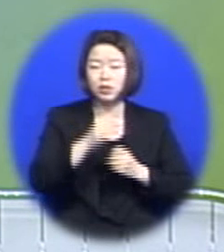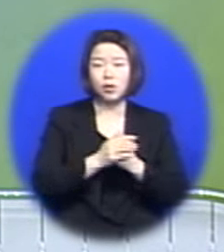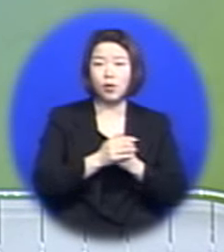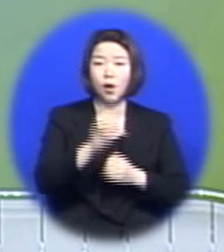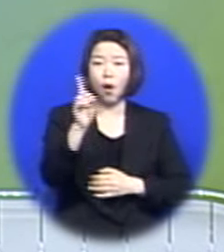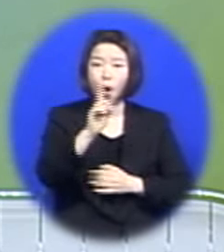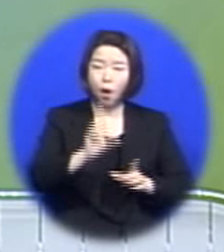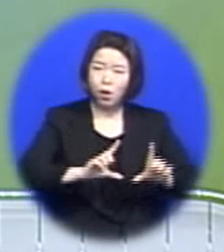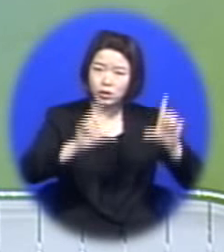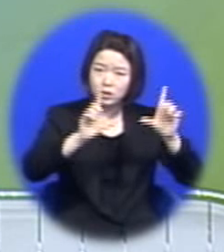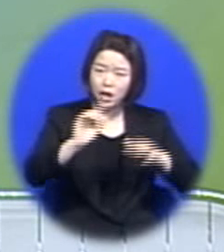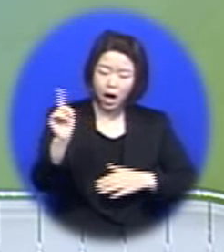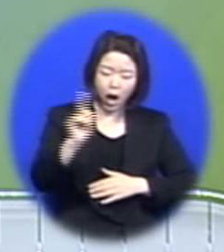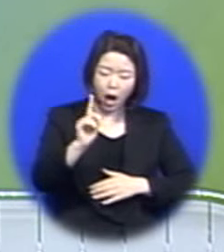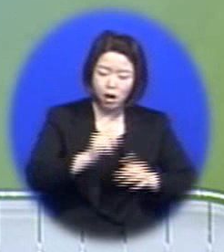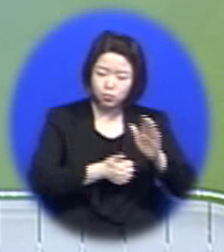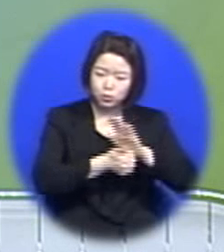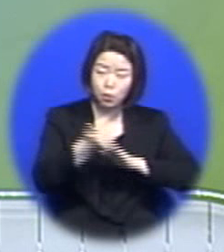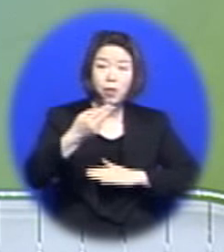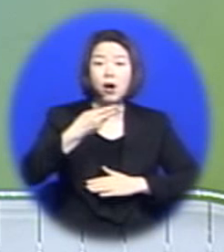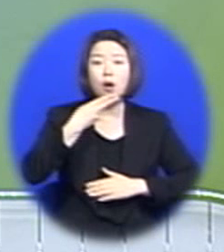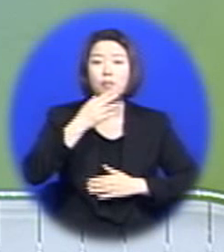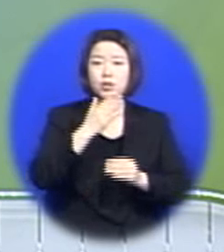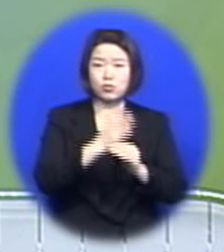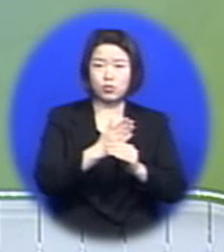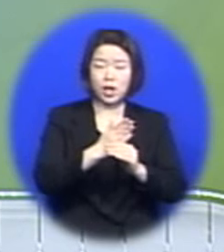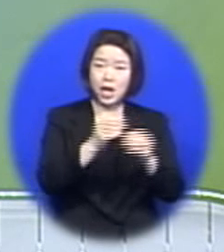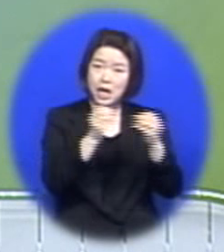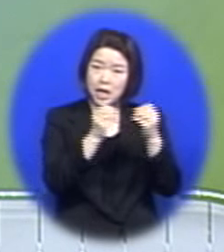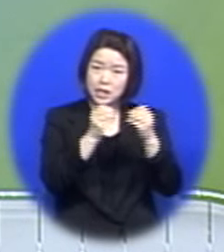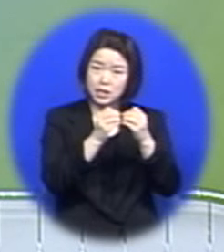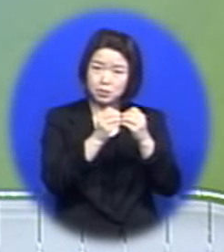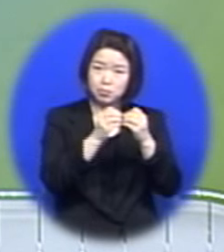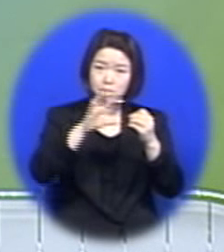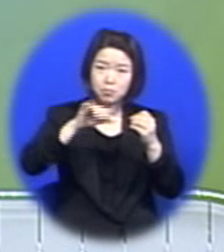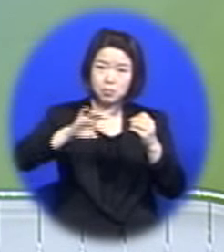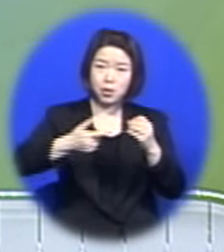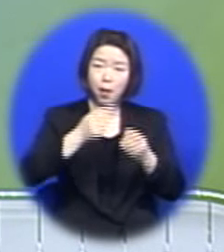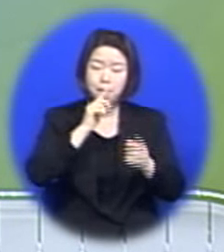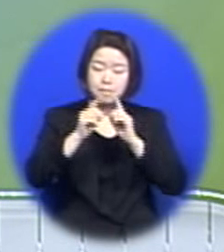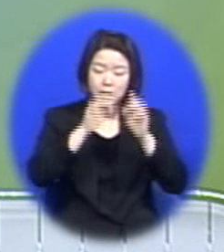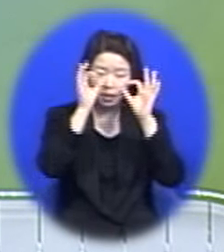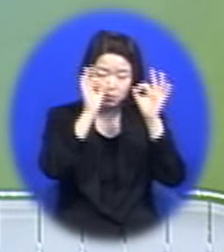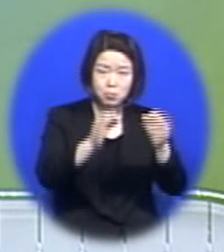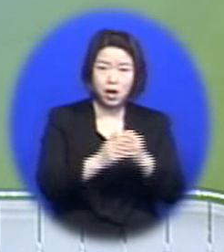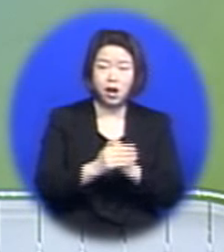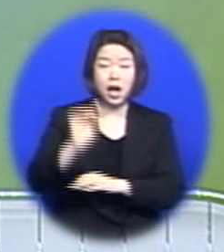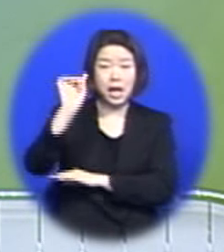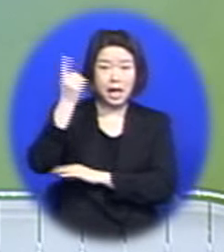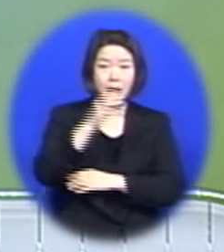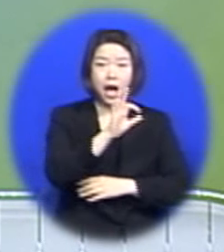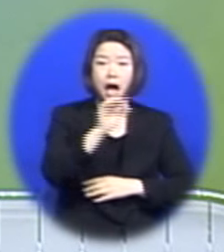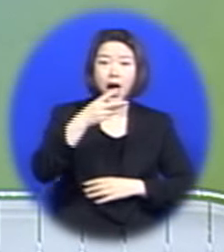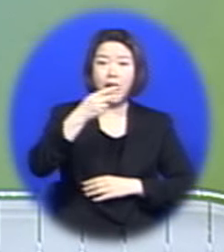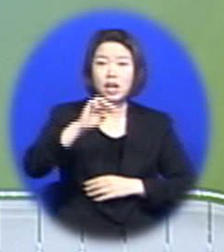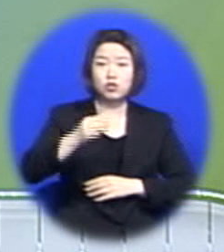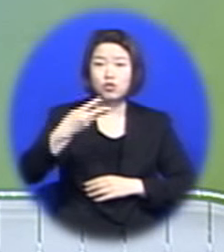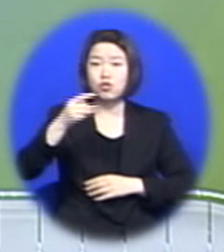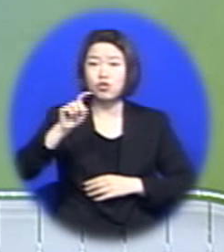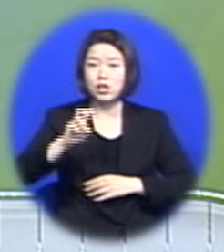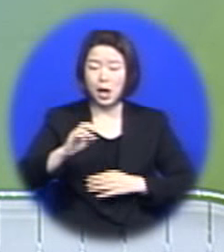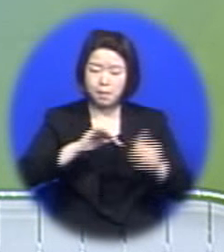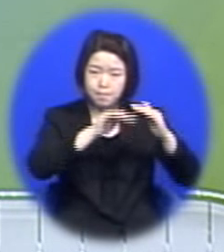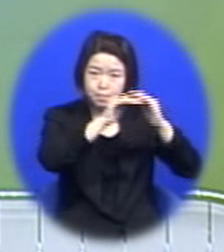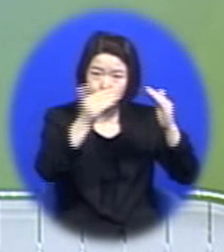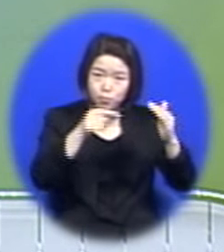날 아무 소망도 없던 중에 시편 말씀을 보게 되었는데 다윗이 아둘람 굴 속에 있을 때의